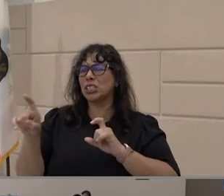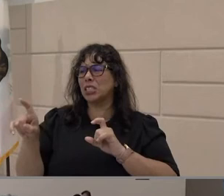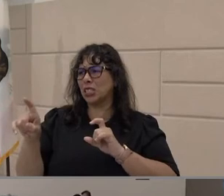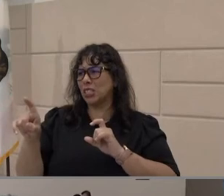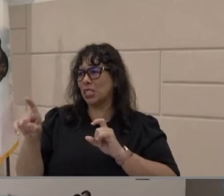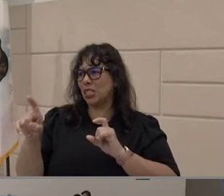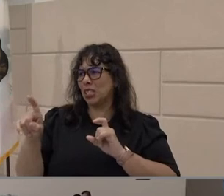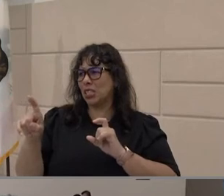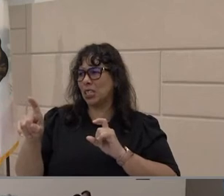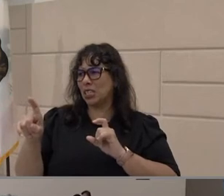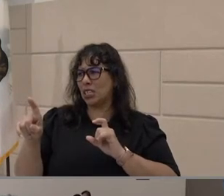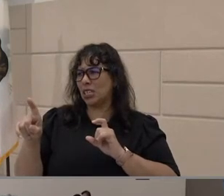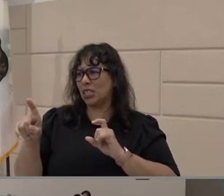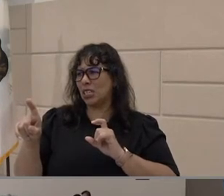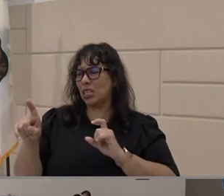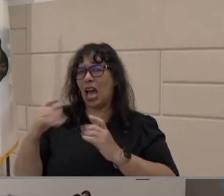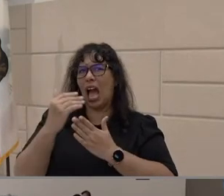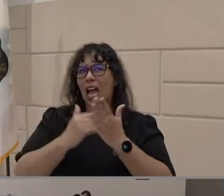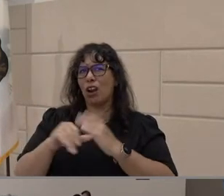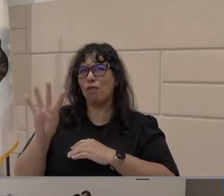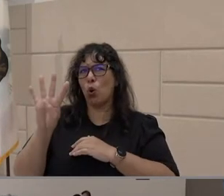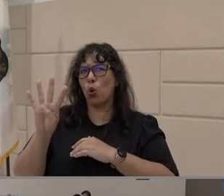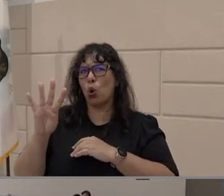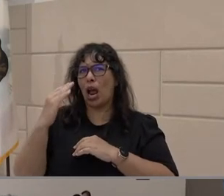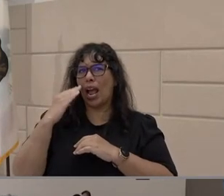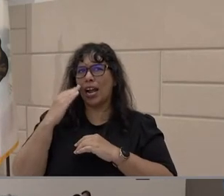មានសំណួរពីចំណុច4